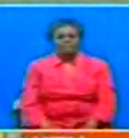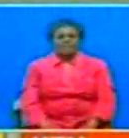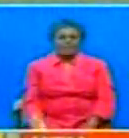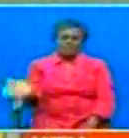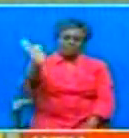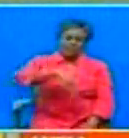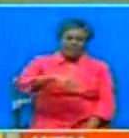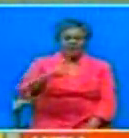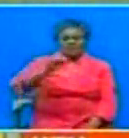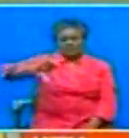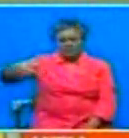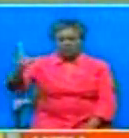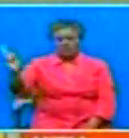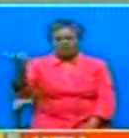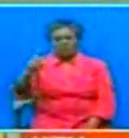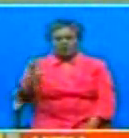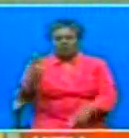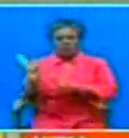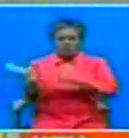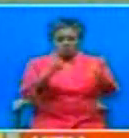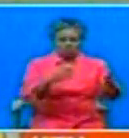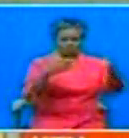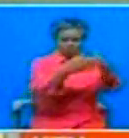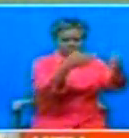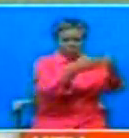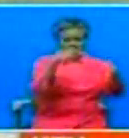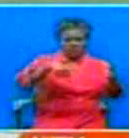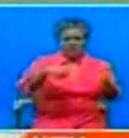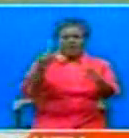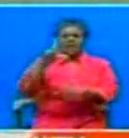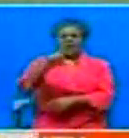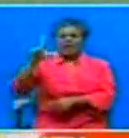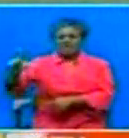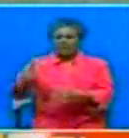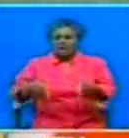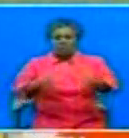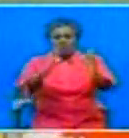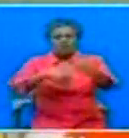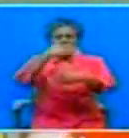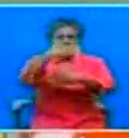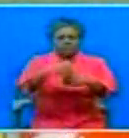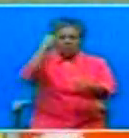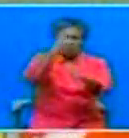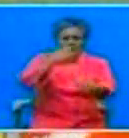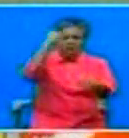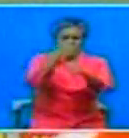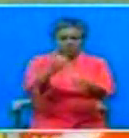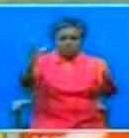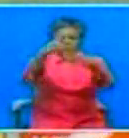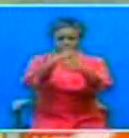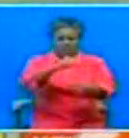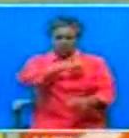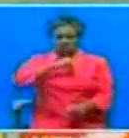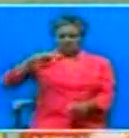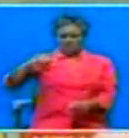Tukirejea jijini, shughuli za kawaida zilitatizwa mapema leo katika barabara kuu ya Langata baada ya wafanyakazi wa kampuni ya China Road